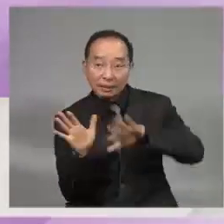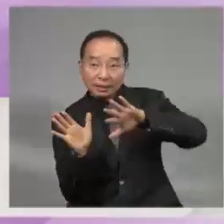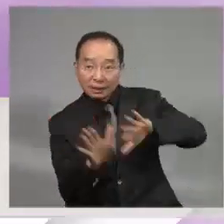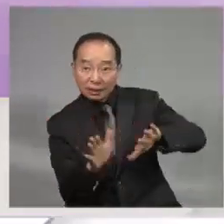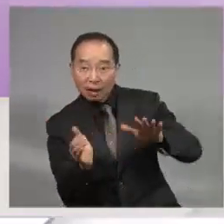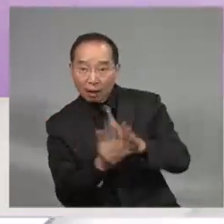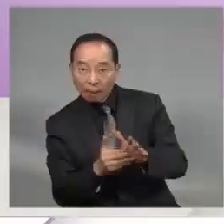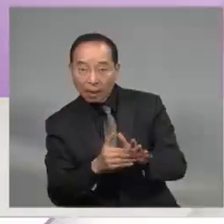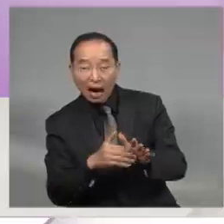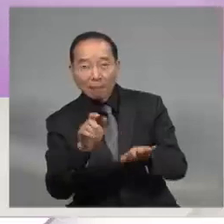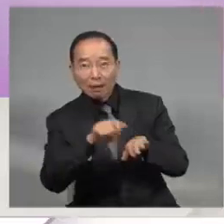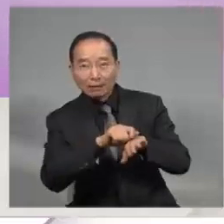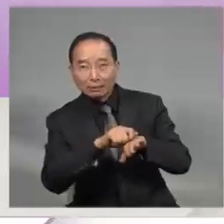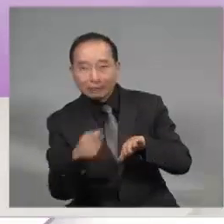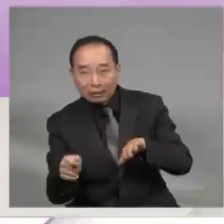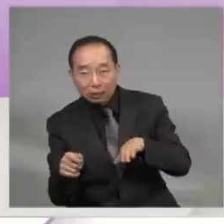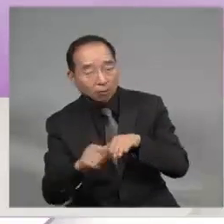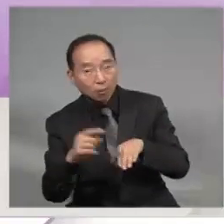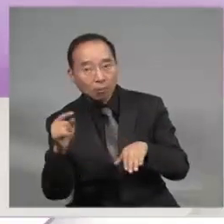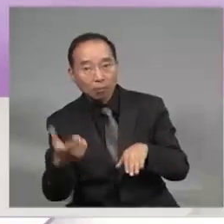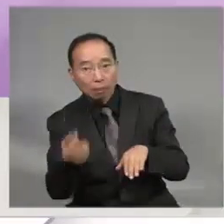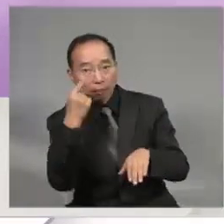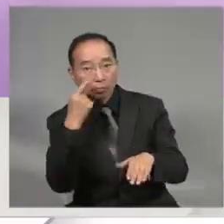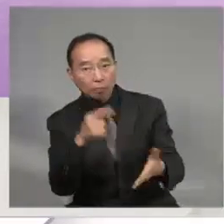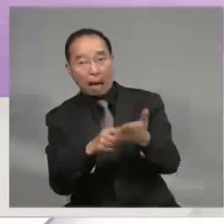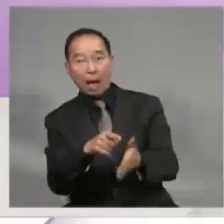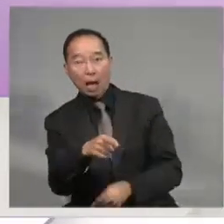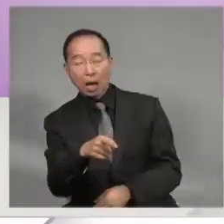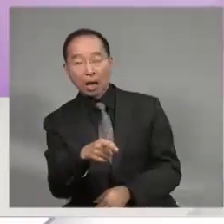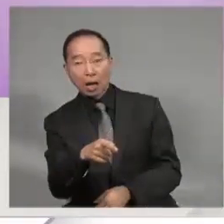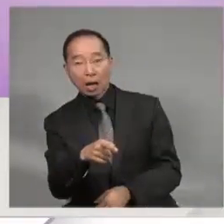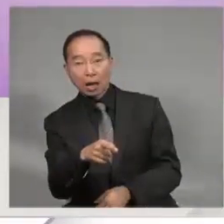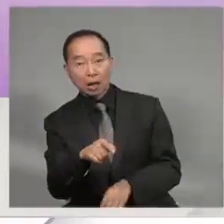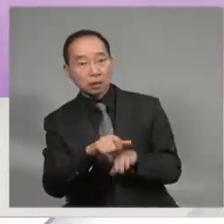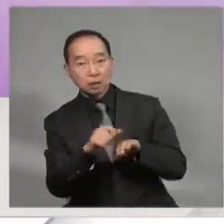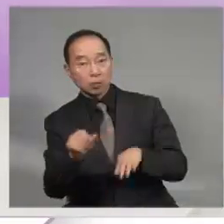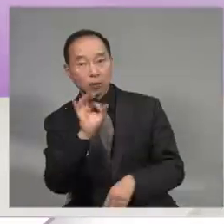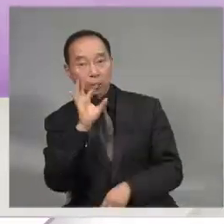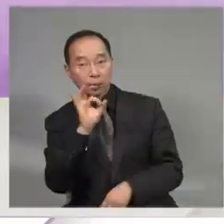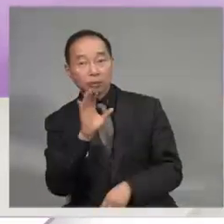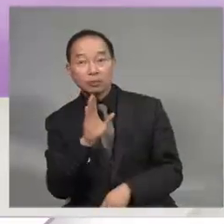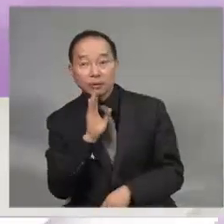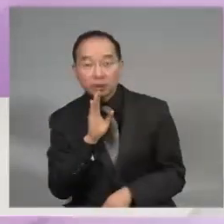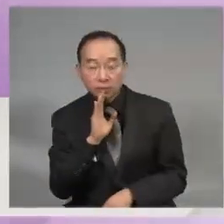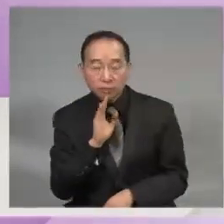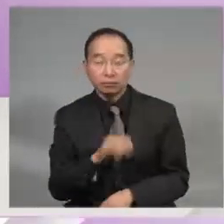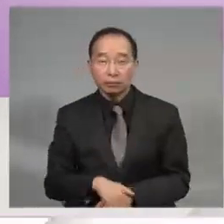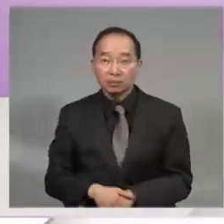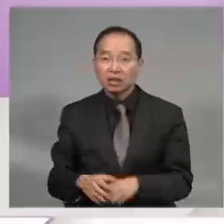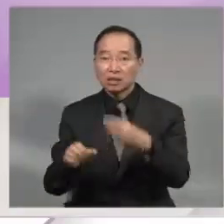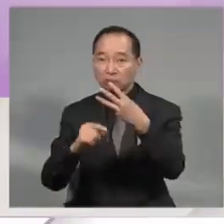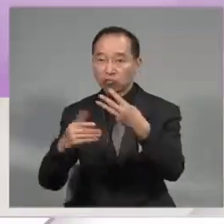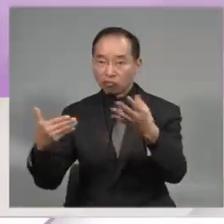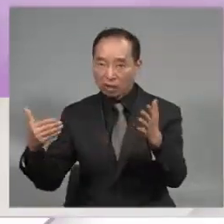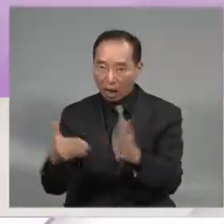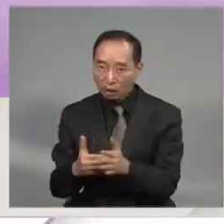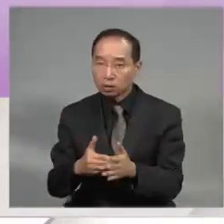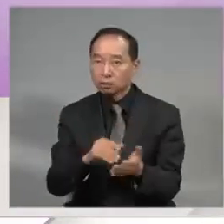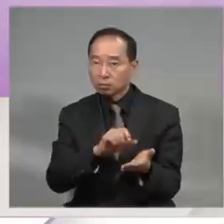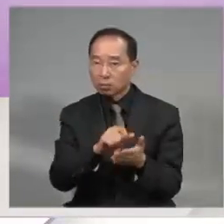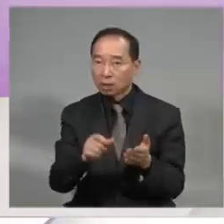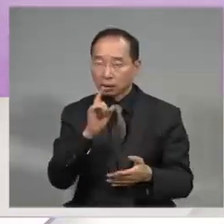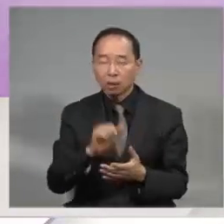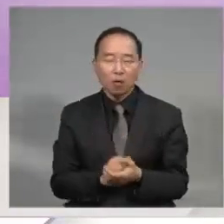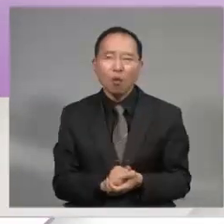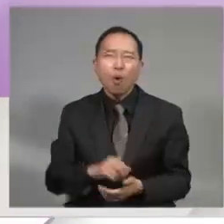확인했지만 한번 뜯겨지면 바로 네. 식별이 되기 때문에 네. 저건 다시 한번 뜯겨질 수가 없는 거죠. 개표할 때까지는. 네. 근데 혹시나 이송 과정 중에 그